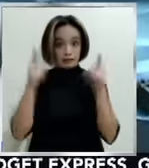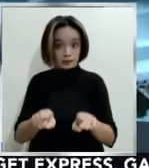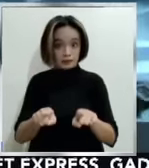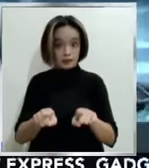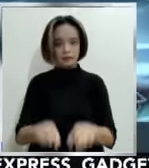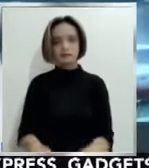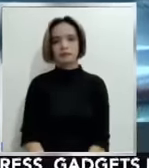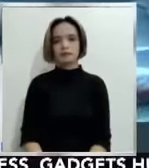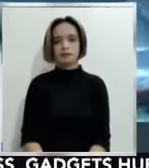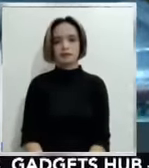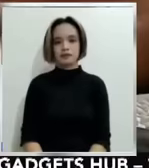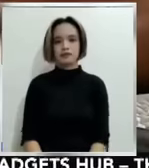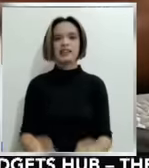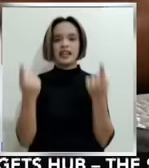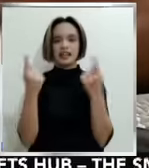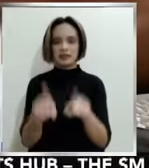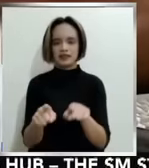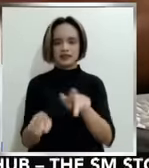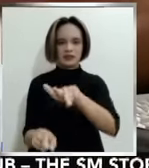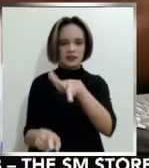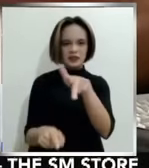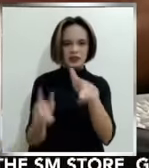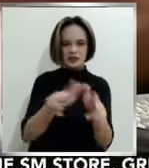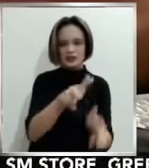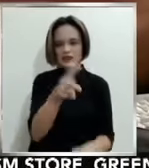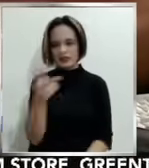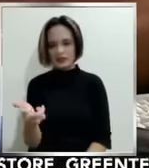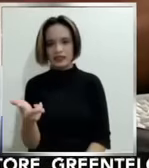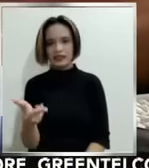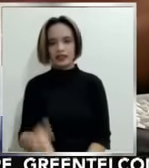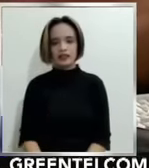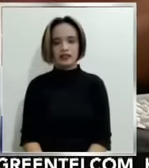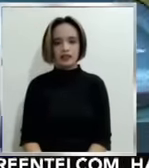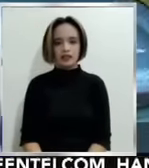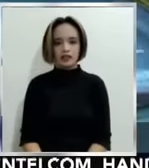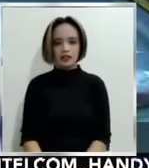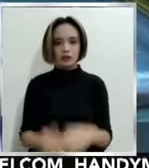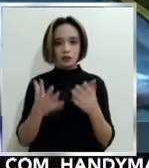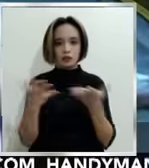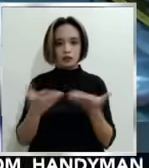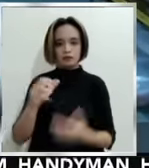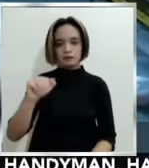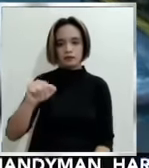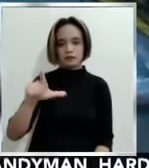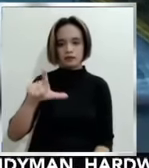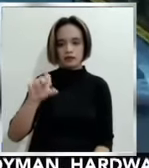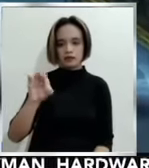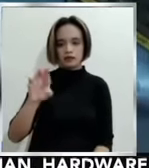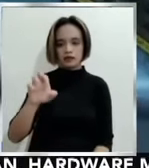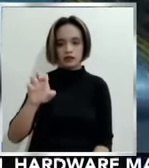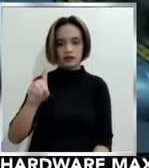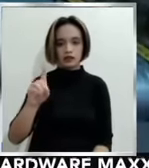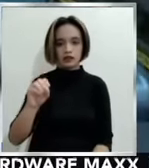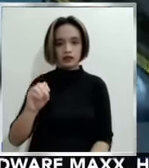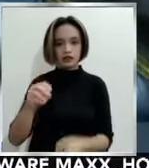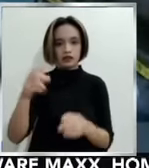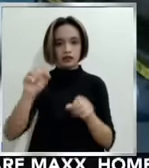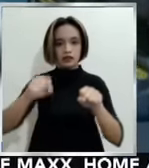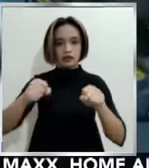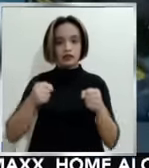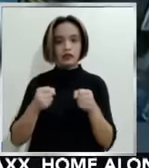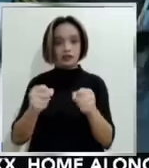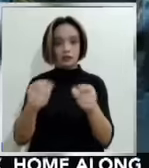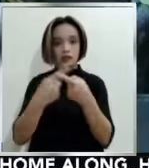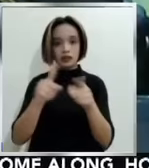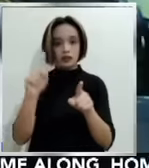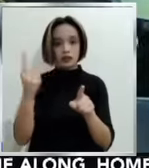nangyari na nga ang pagsemplang. Nabalaho ata dito sa ano sa may Alfredo Street. Pero ang angkas lang pala ang aabutan dahil ang